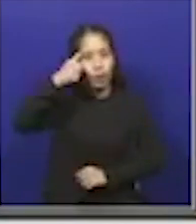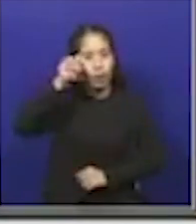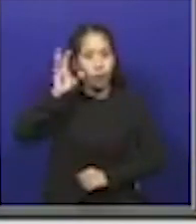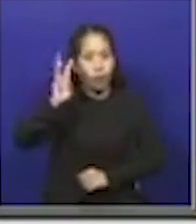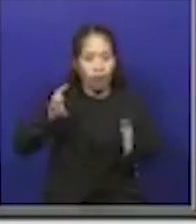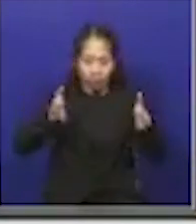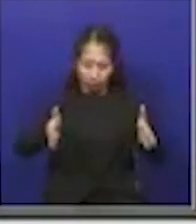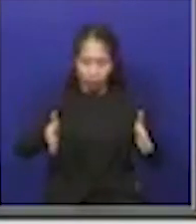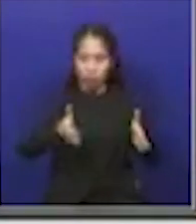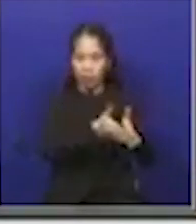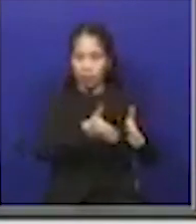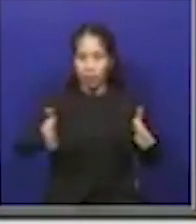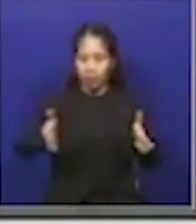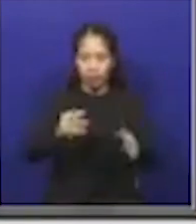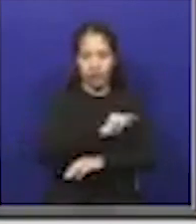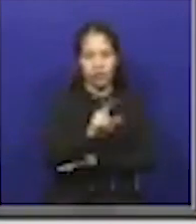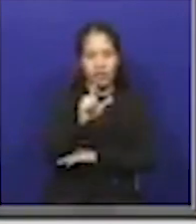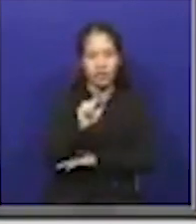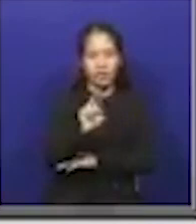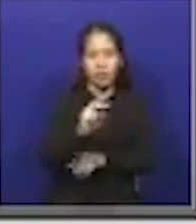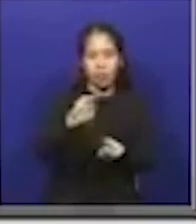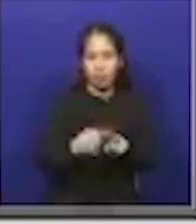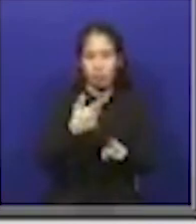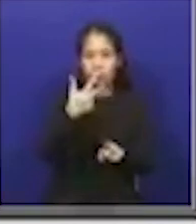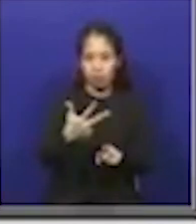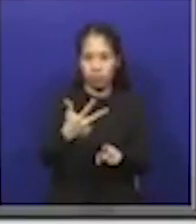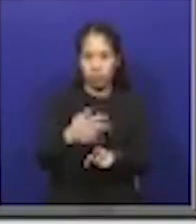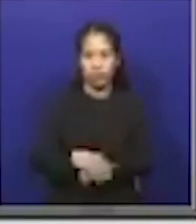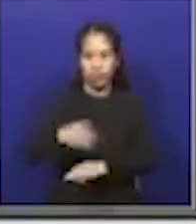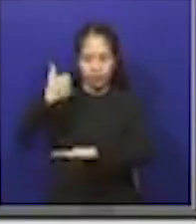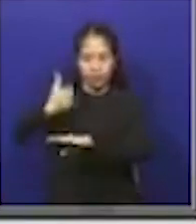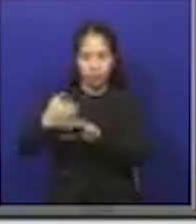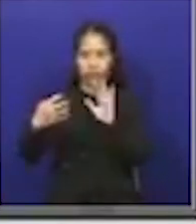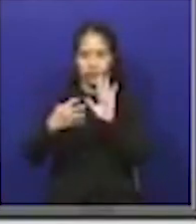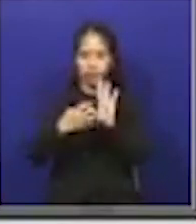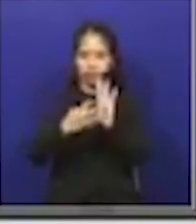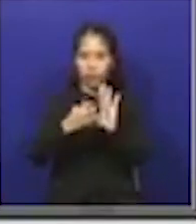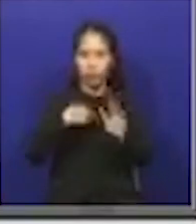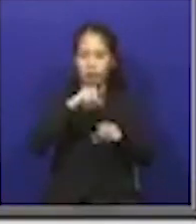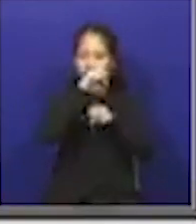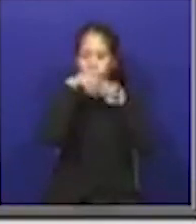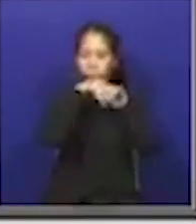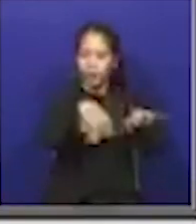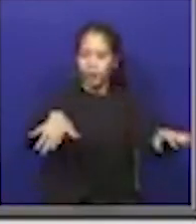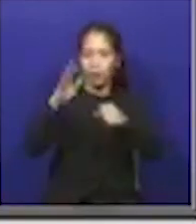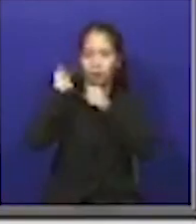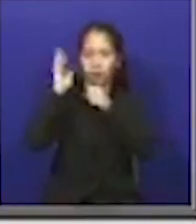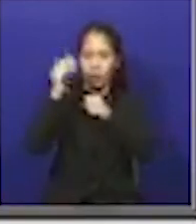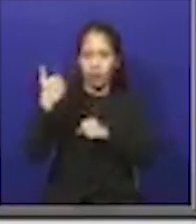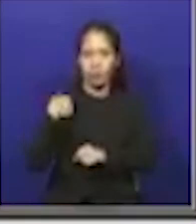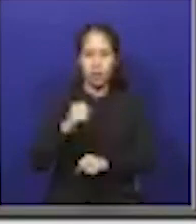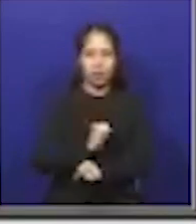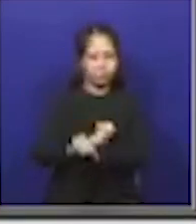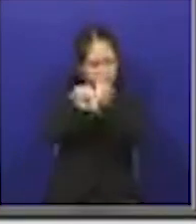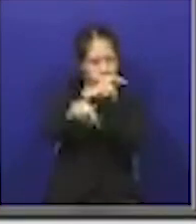า22มีนาคมผู้ว่ากทม.ออกมาประกาศว่าออกมาตรการพิเศษคือปิ